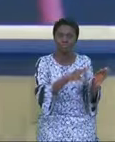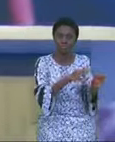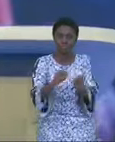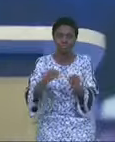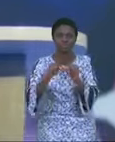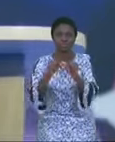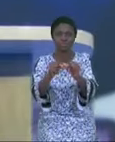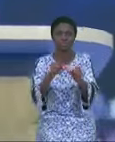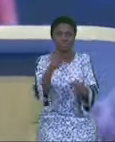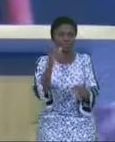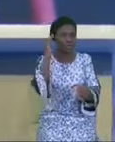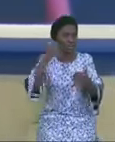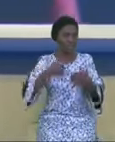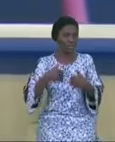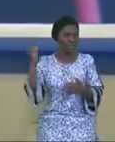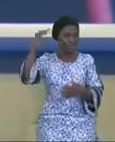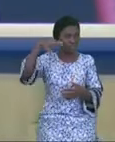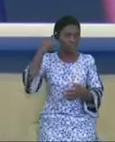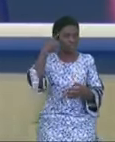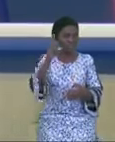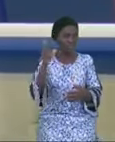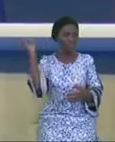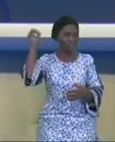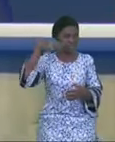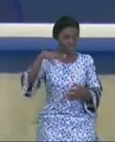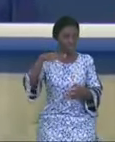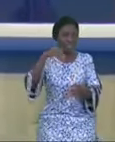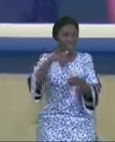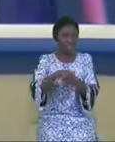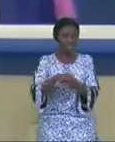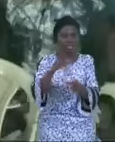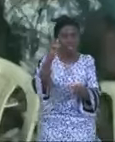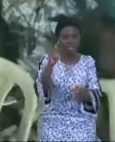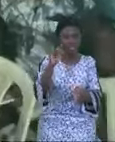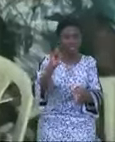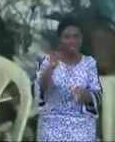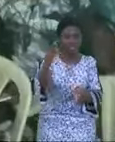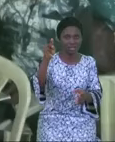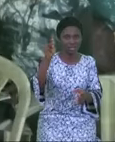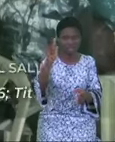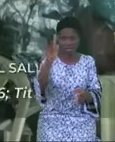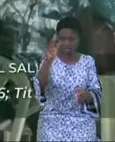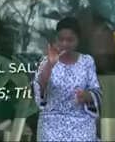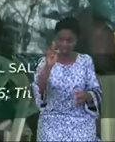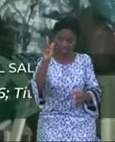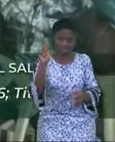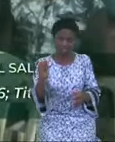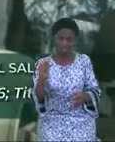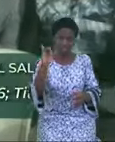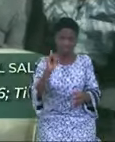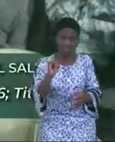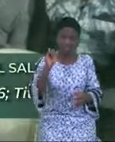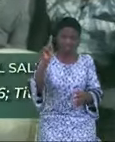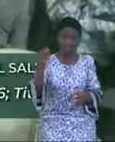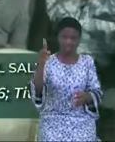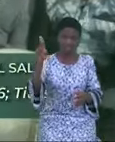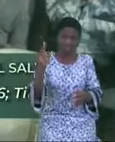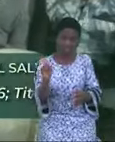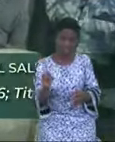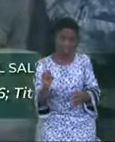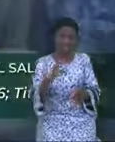grâce ou grâce si ton chapitre 2 voyons ce que ça grâce ferme maintenant partout